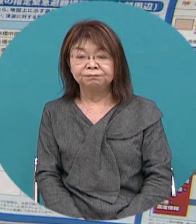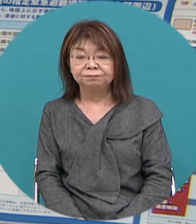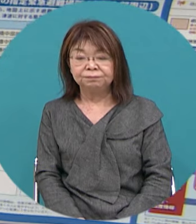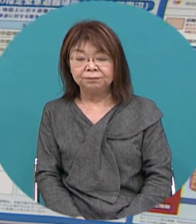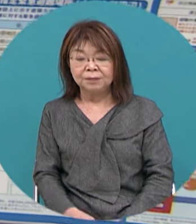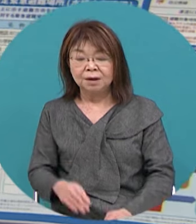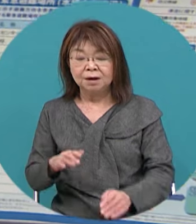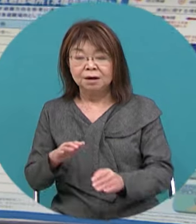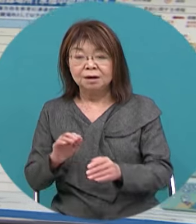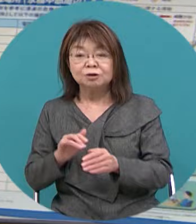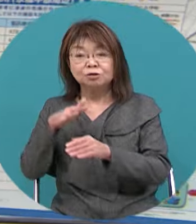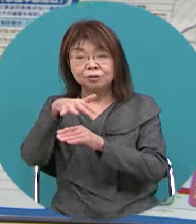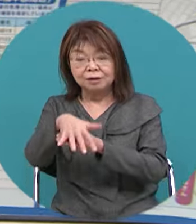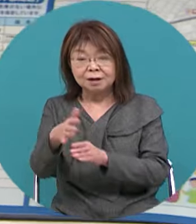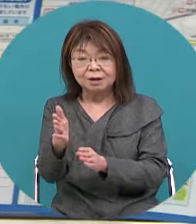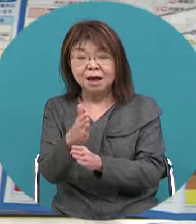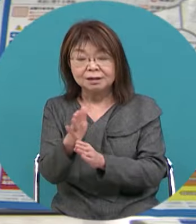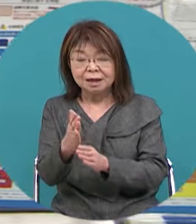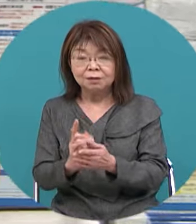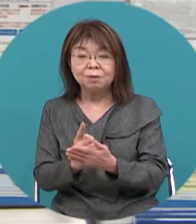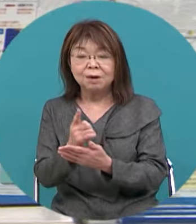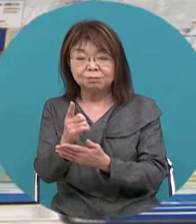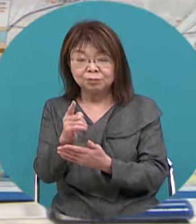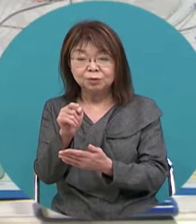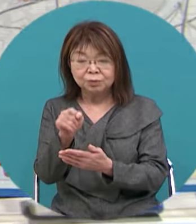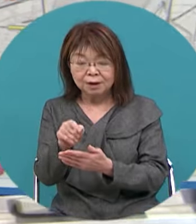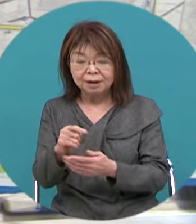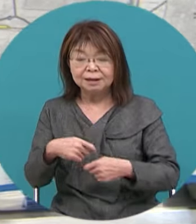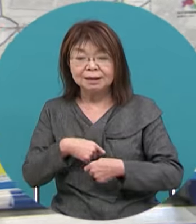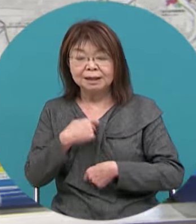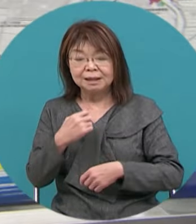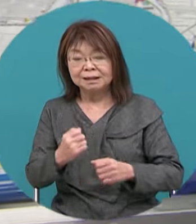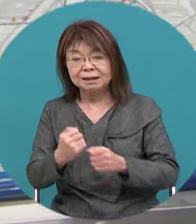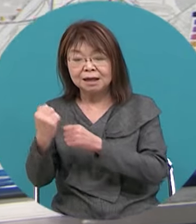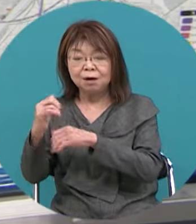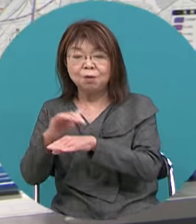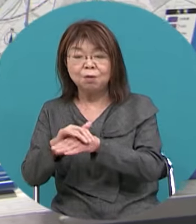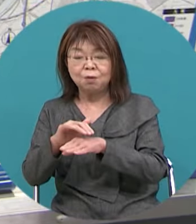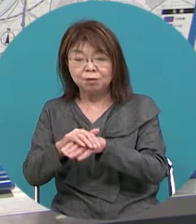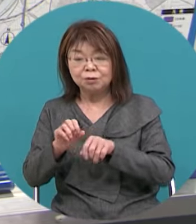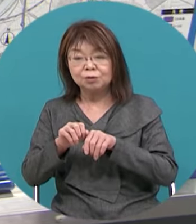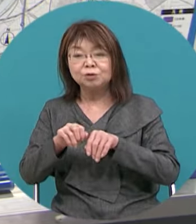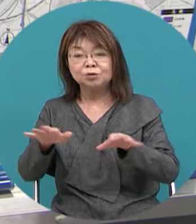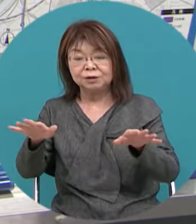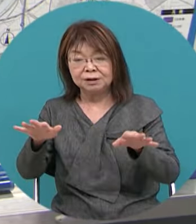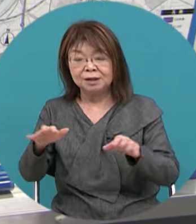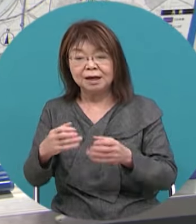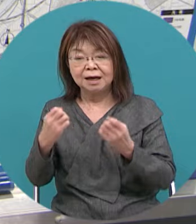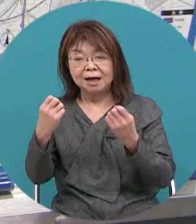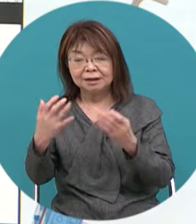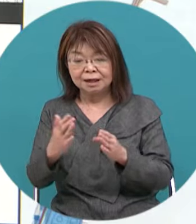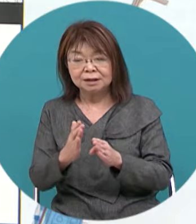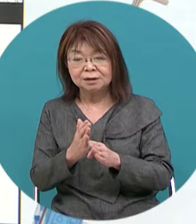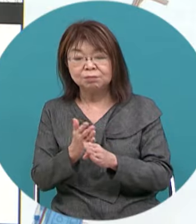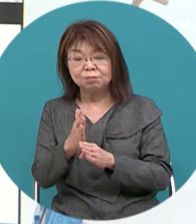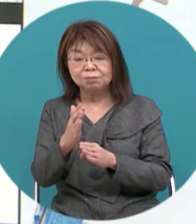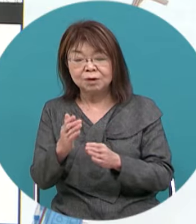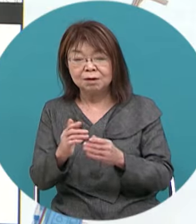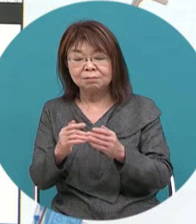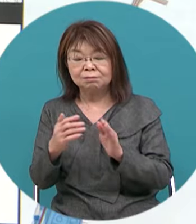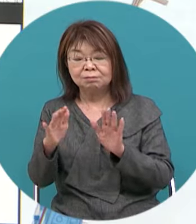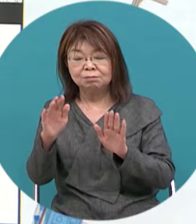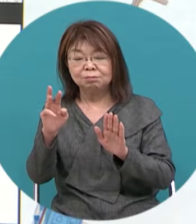津波ハザードマップによる正しい避難行動に関する周知や、新たに防災の手引きを作成